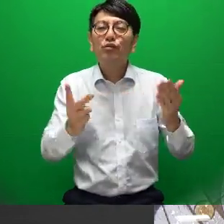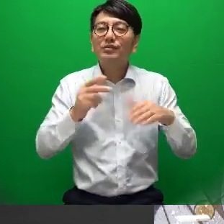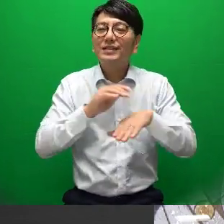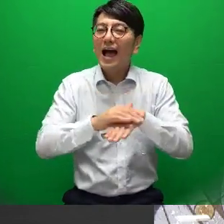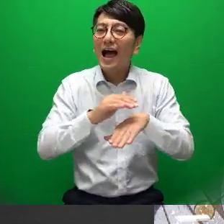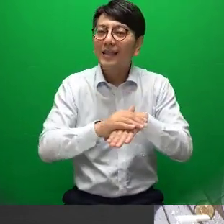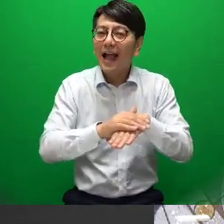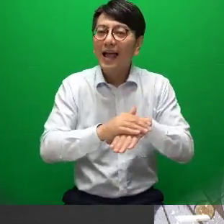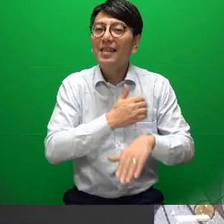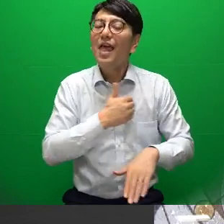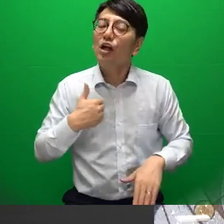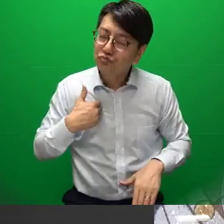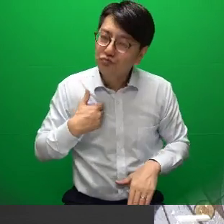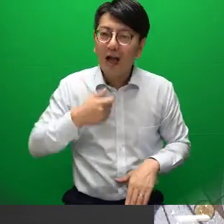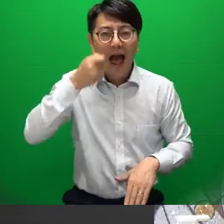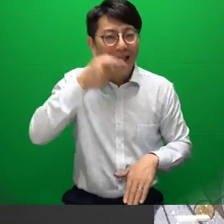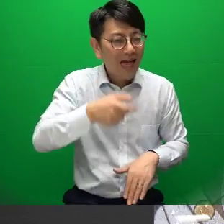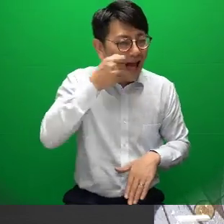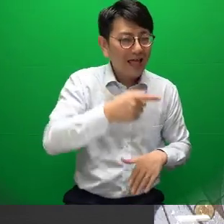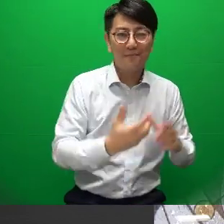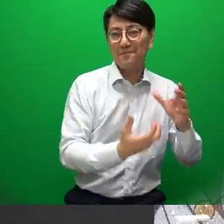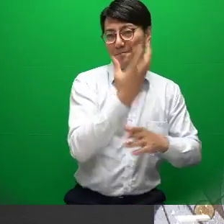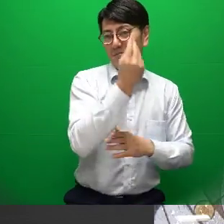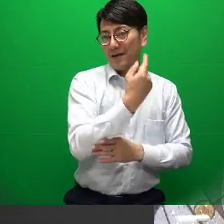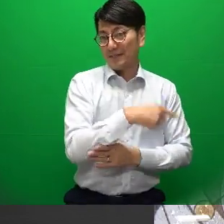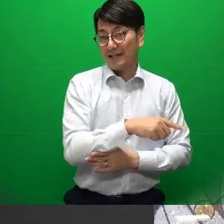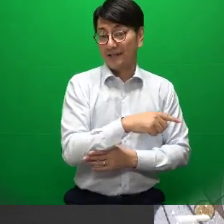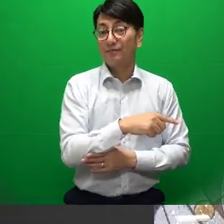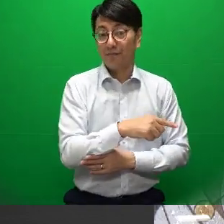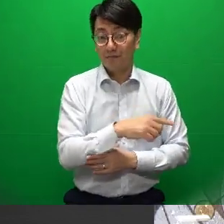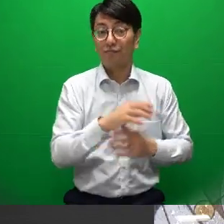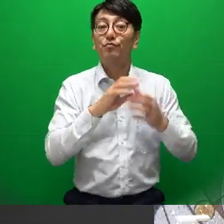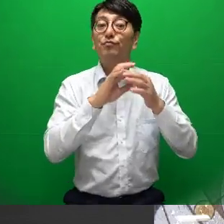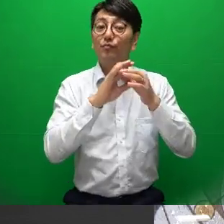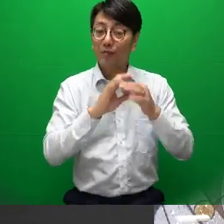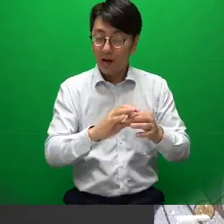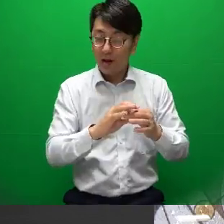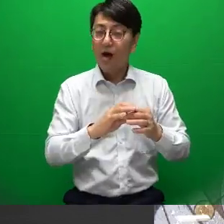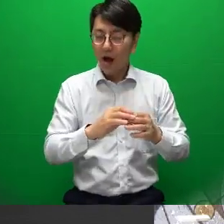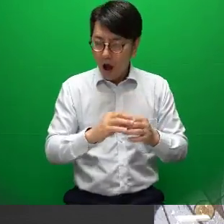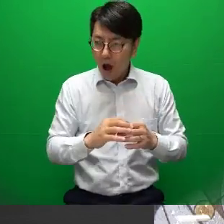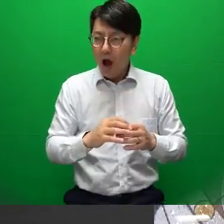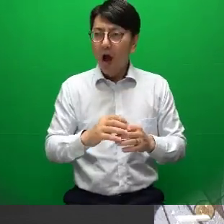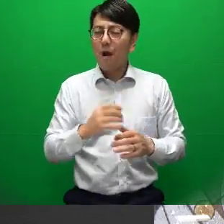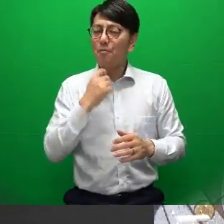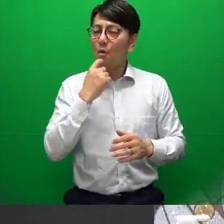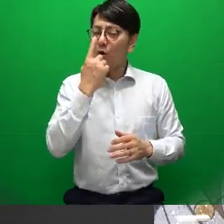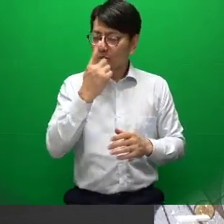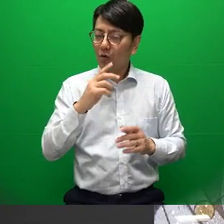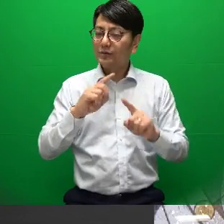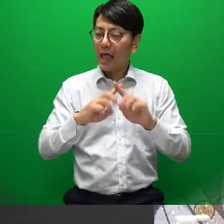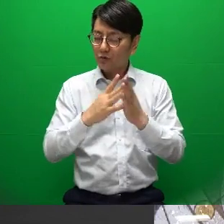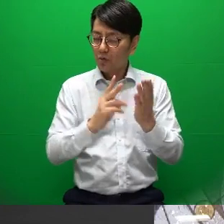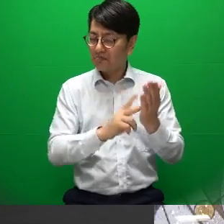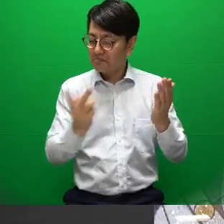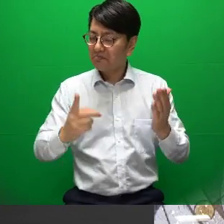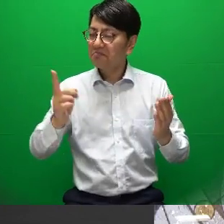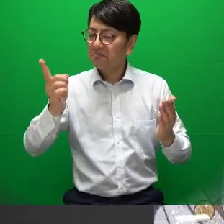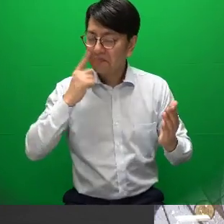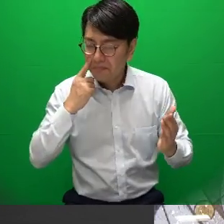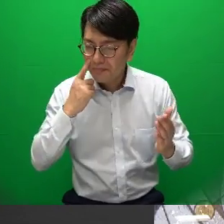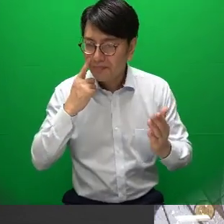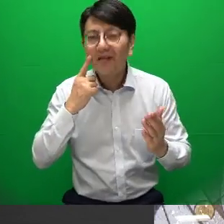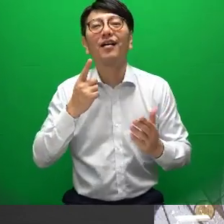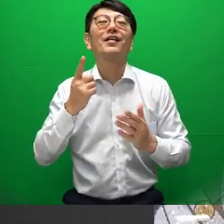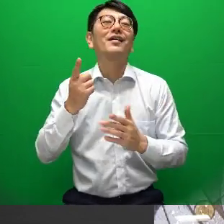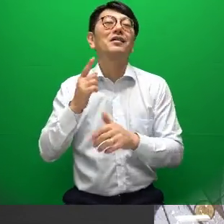発見が出てくるわけですそれである期間立つと再度聖書約し直すっていうのはことが出てくるわけ